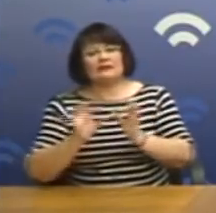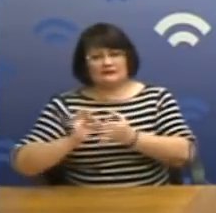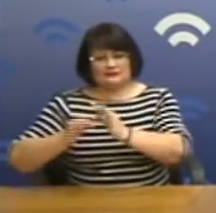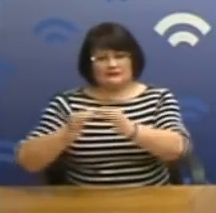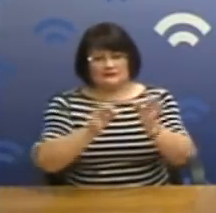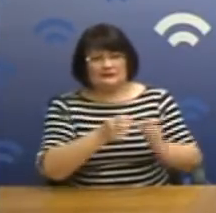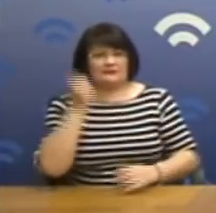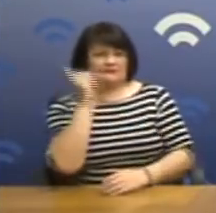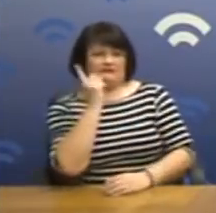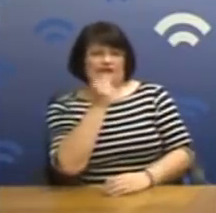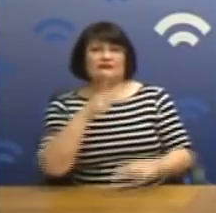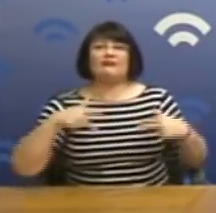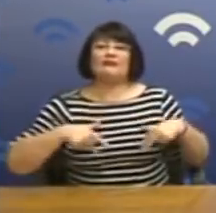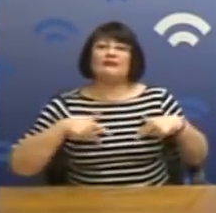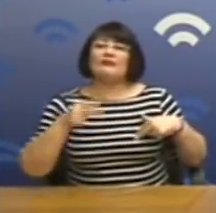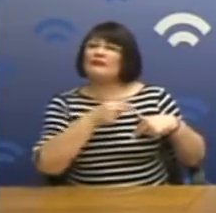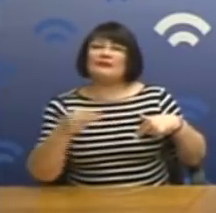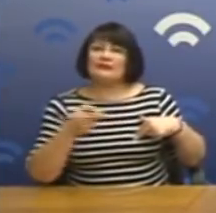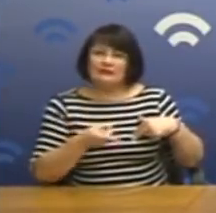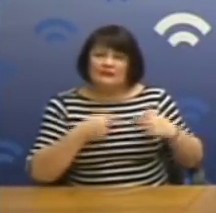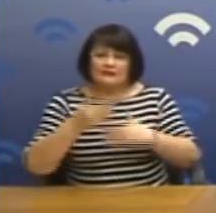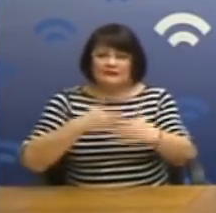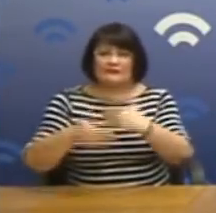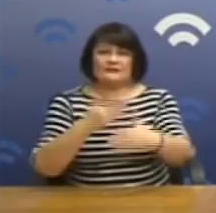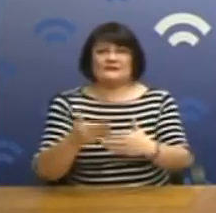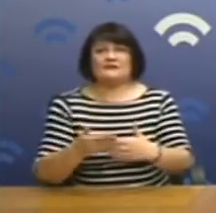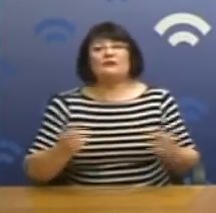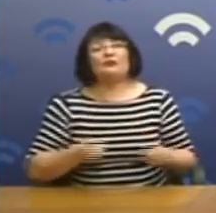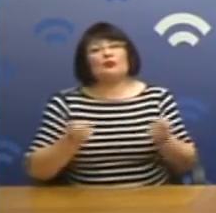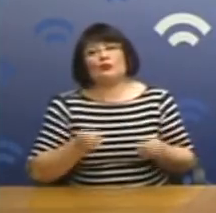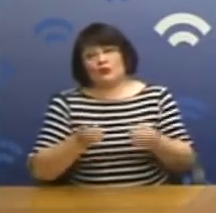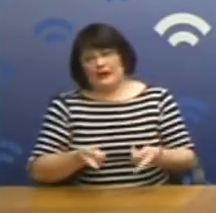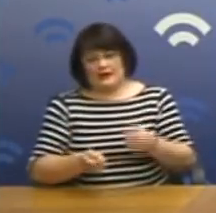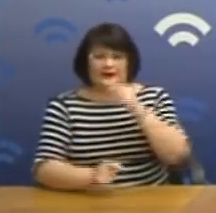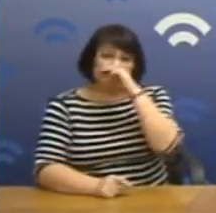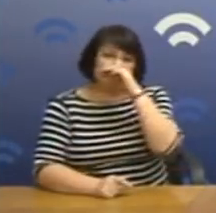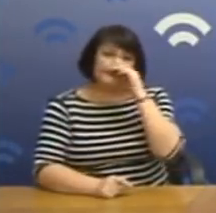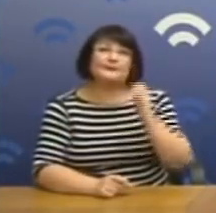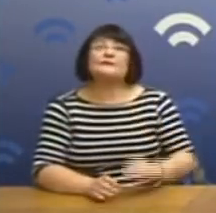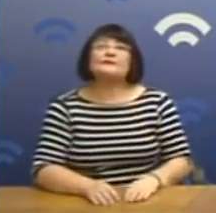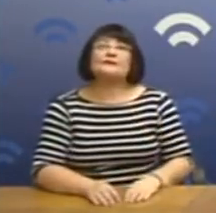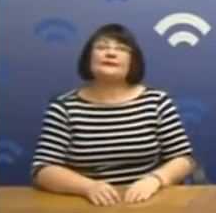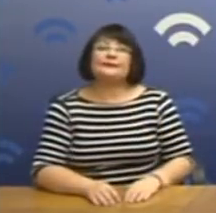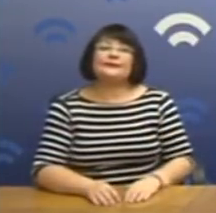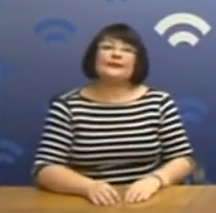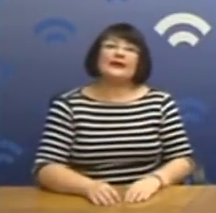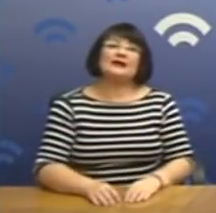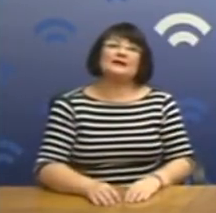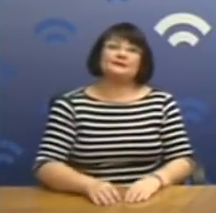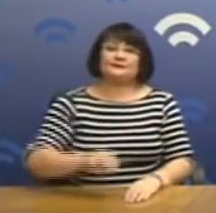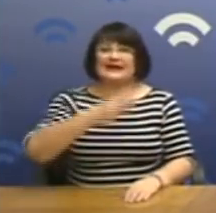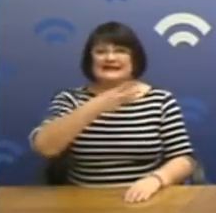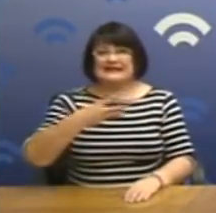κάνουν κριτική στην κυβέρνηση για τις διαδικασίες που ακολούθησε. Η αξιωματική αντιπολίτευση προσπαθεί